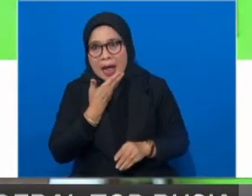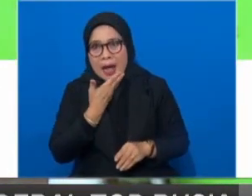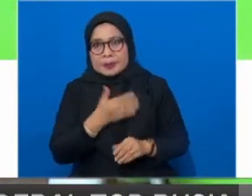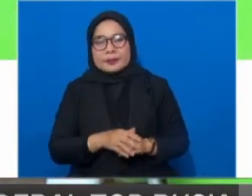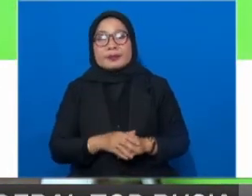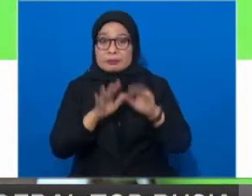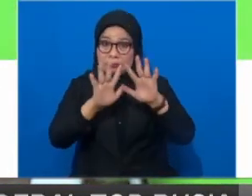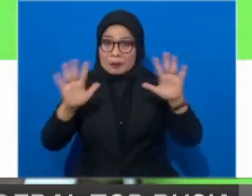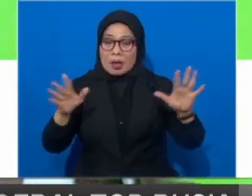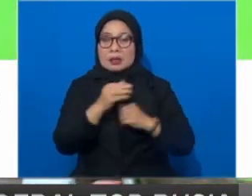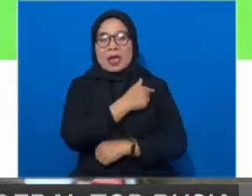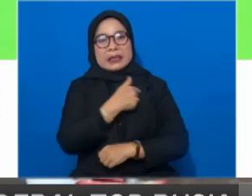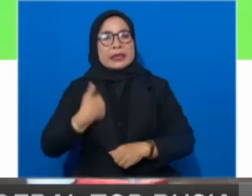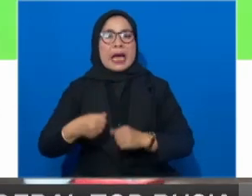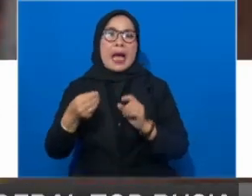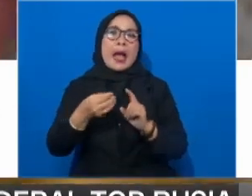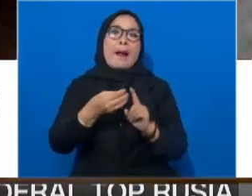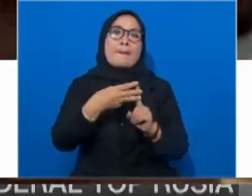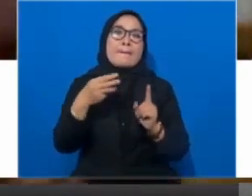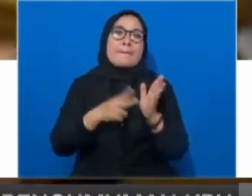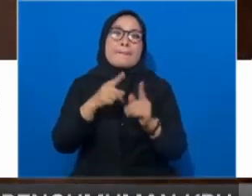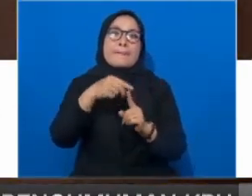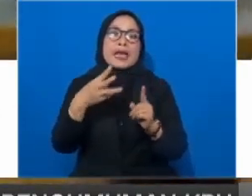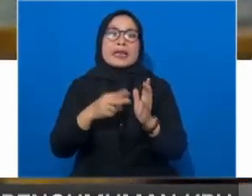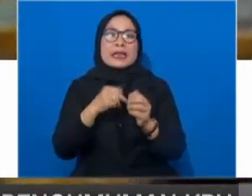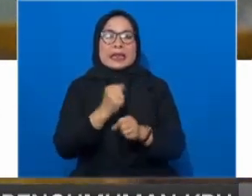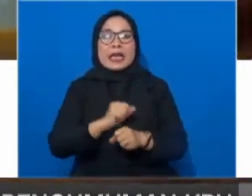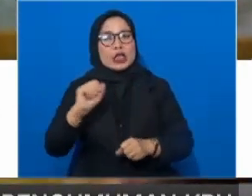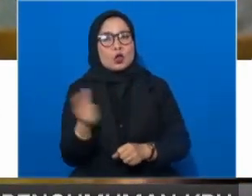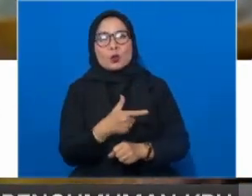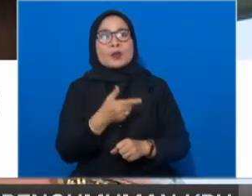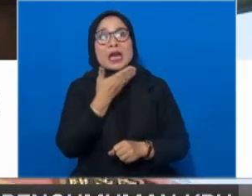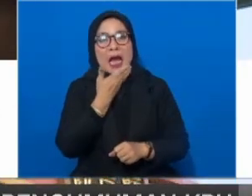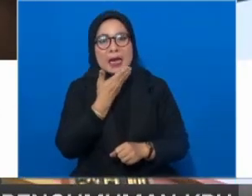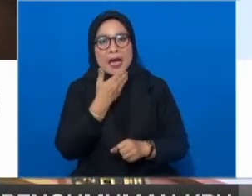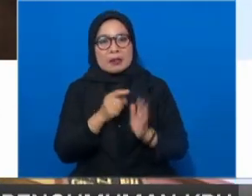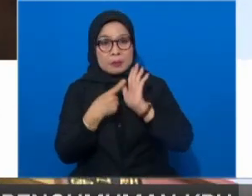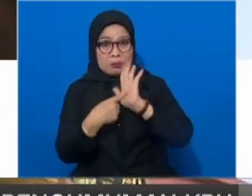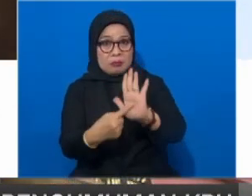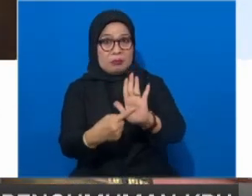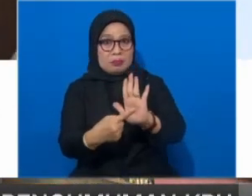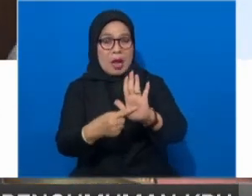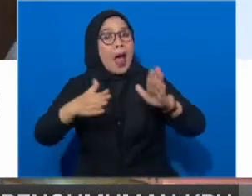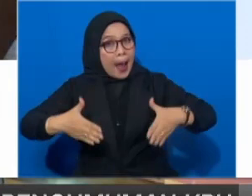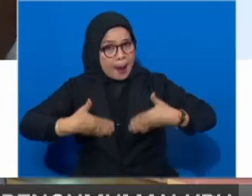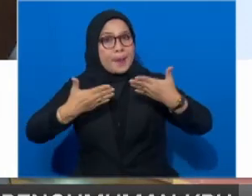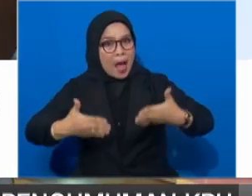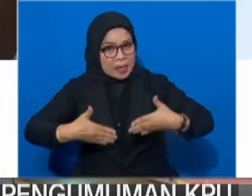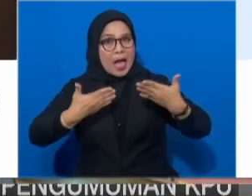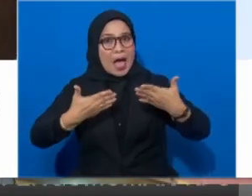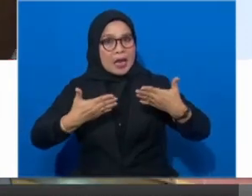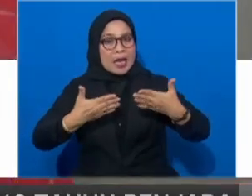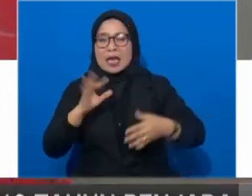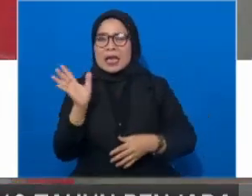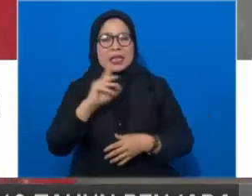Mayoritas warga Cina Benteng hidup sederhana seakan menunjukkan bahwa bahwa kebahagiaan tidak selalu